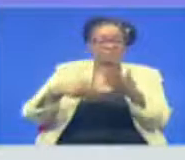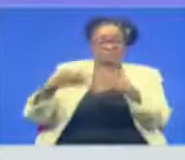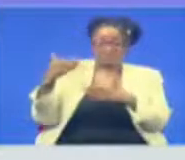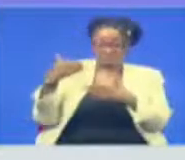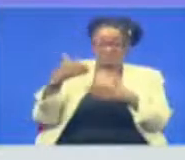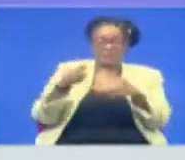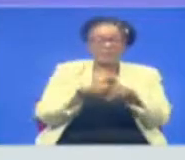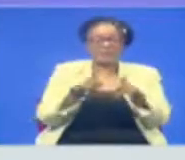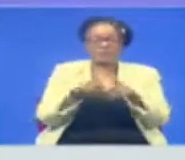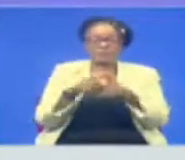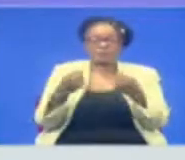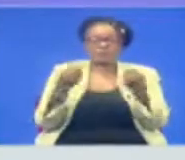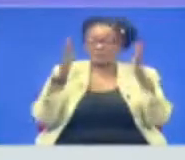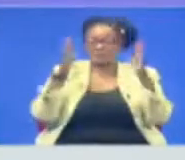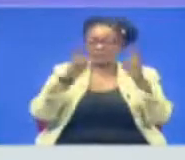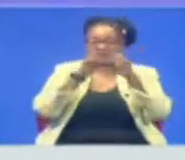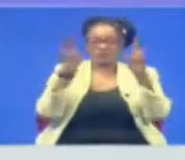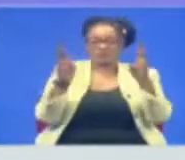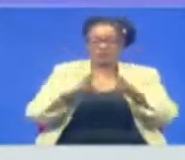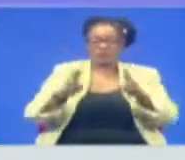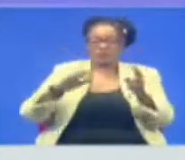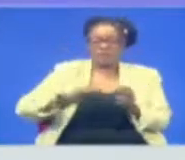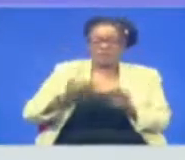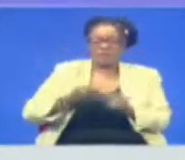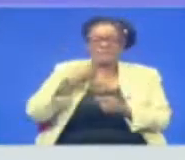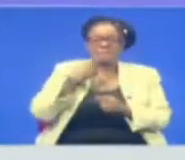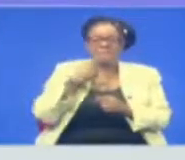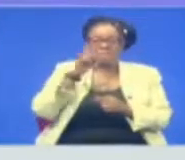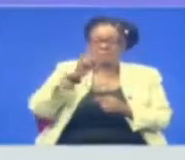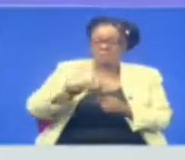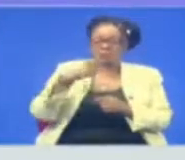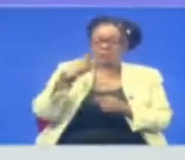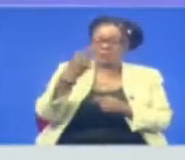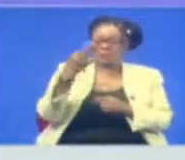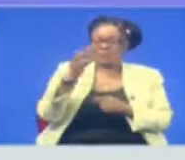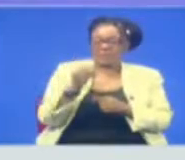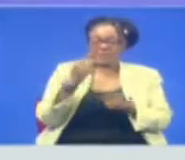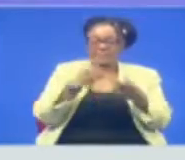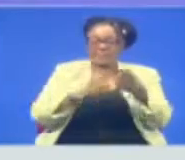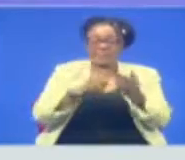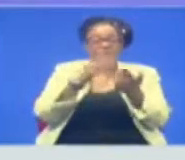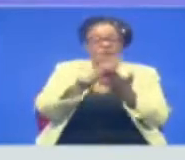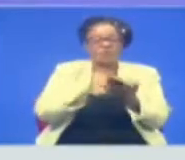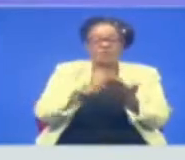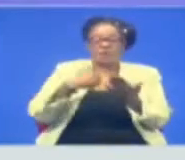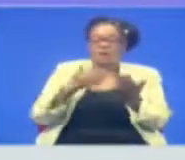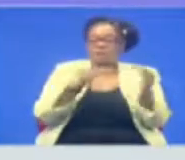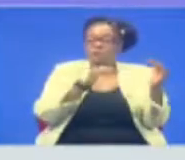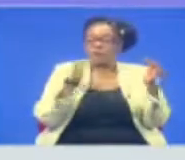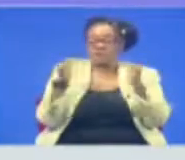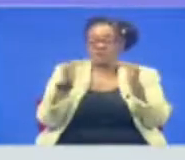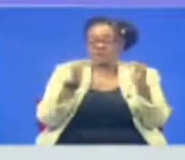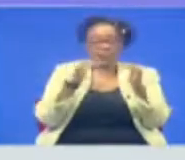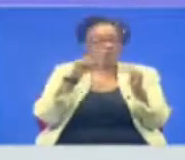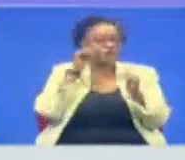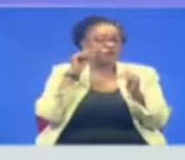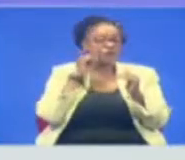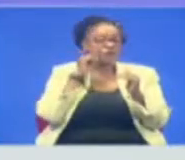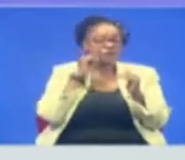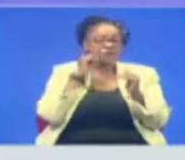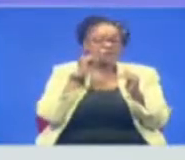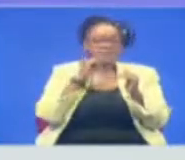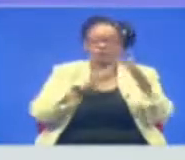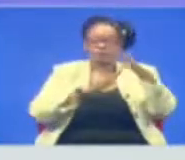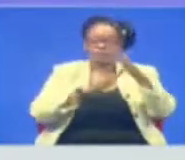Umoja wa Mataifa umesema kuwa itachukua takriban miaka 130 kabla dunia kufikia usawa jinsia katika nafasi za juu za uongozi